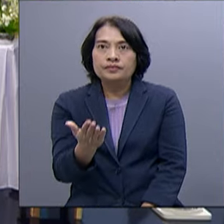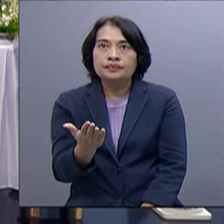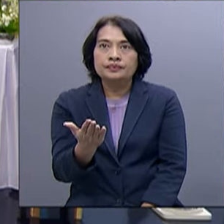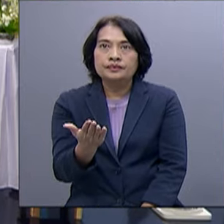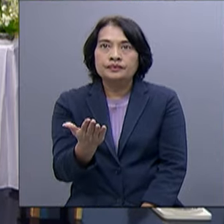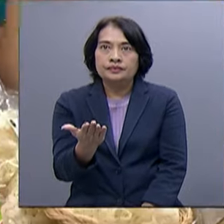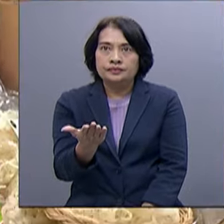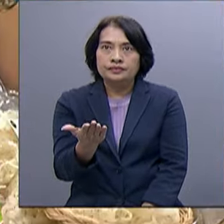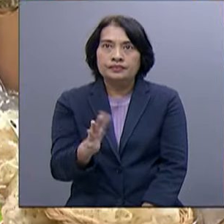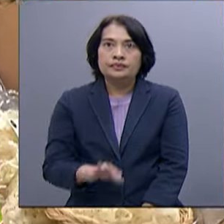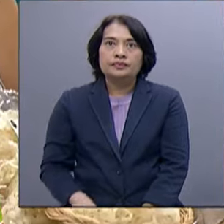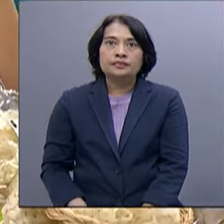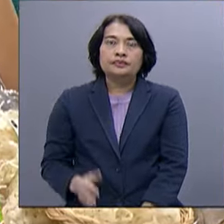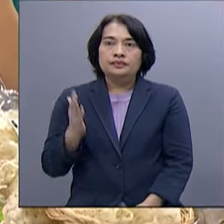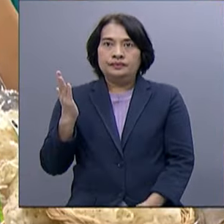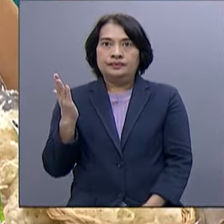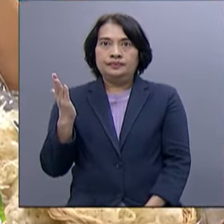กว่านี่คือกระยาศาสตร์ใช่ไหมคะ